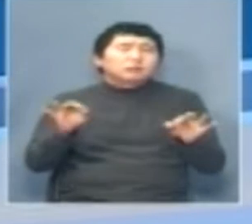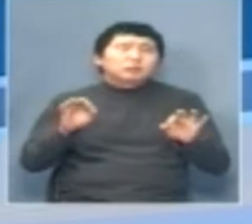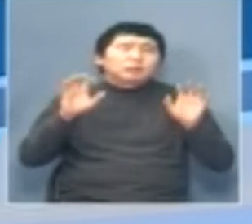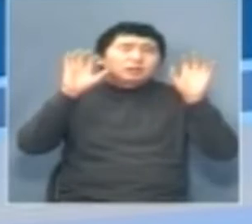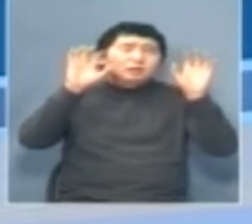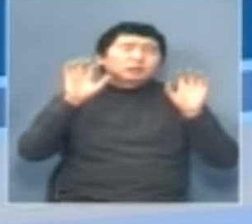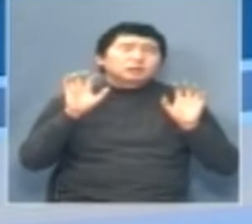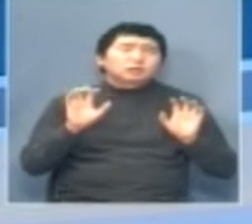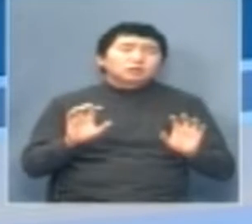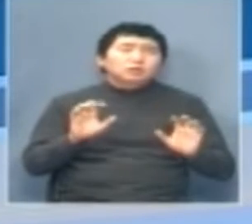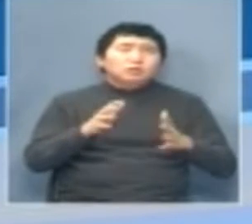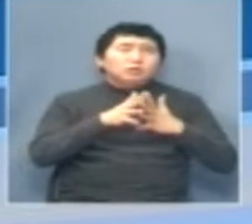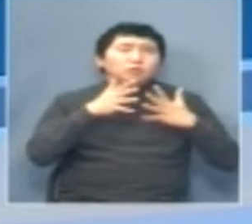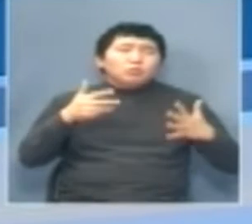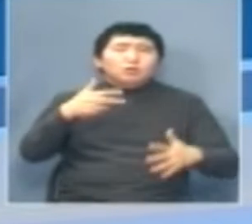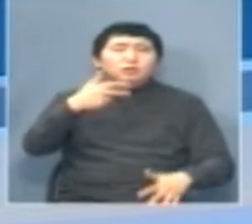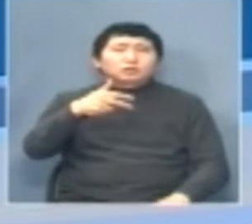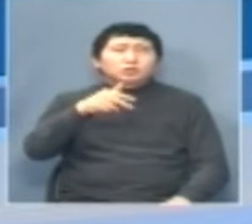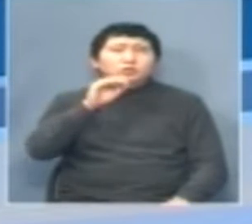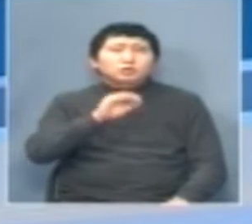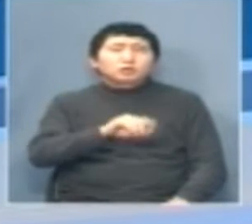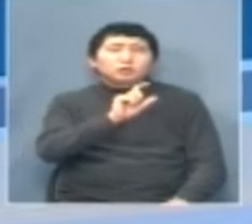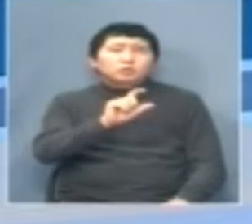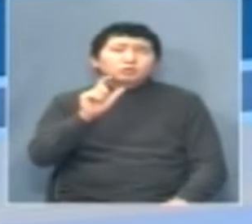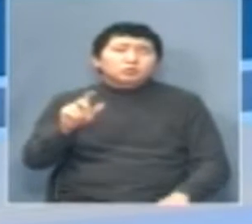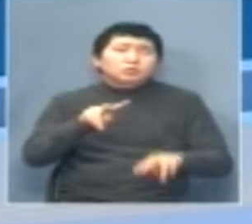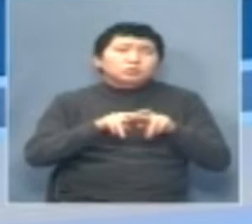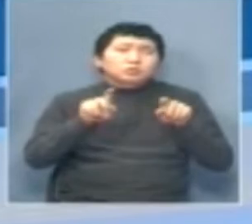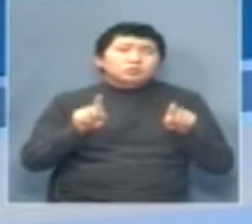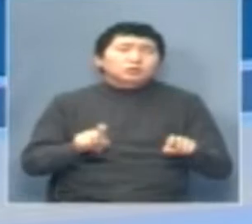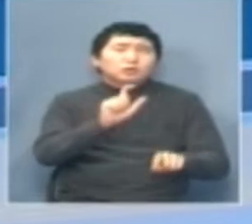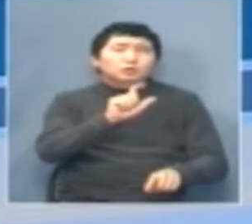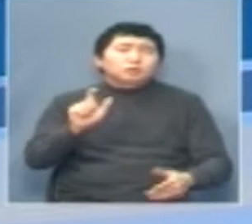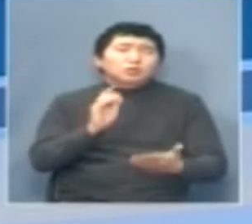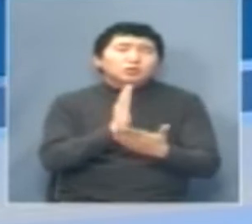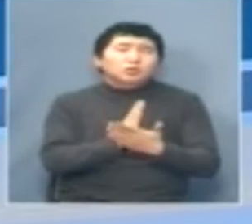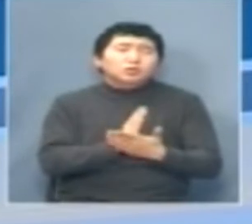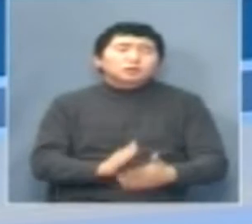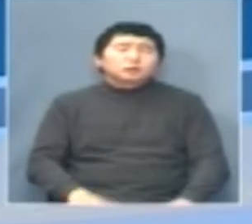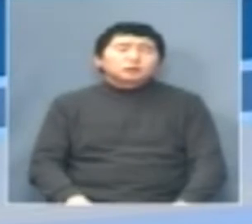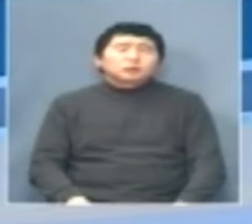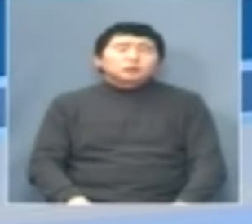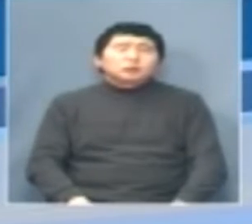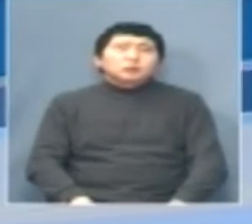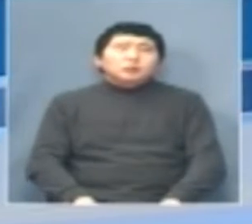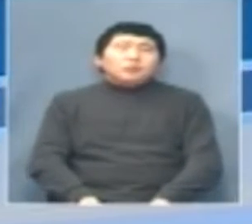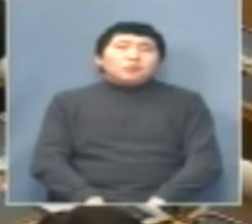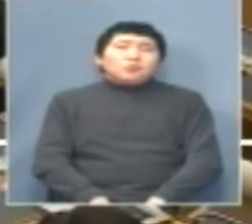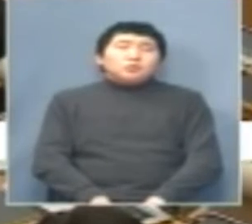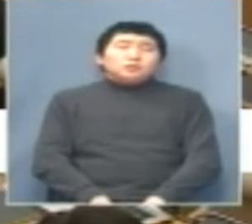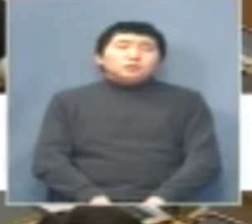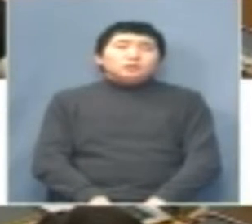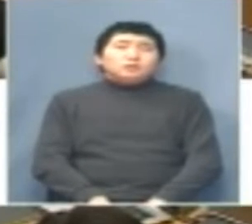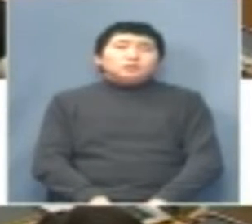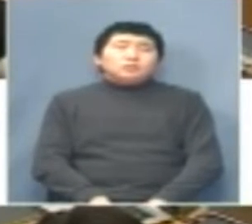елде 30 мыңдай сотталған азаматтар бар. Түрмеден босайтын және жазасы жеңілдейтіндер кімдер? Сюжет көрелік.